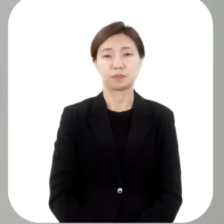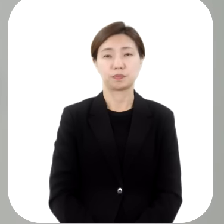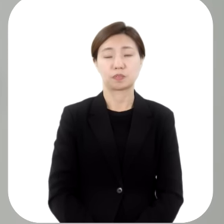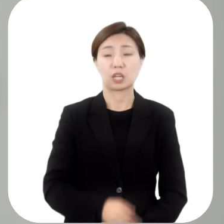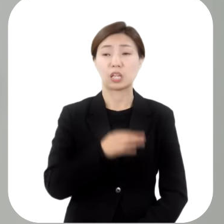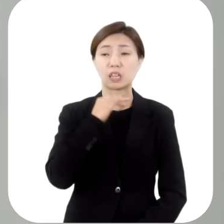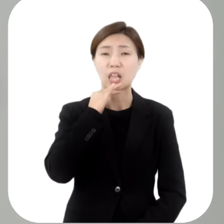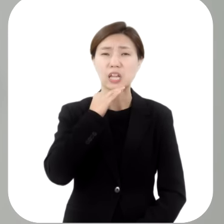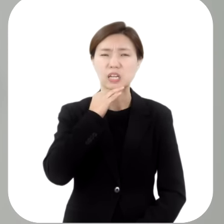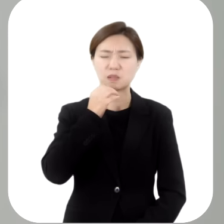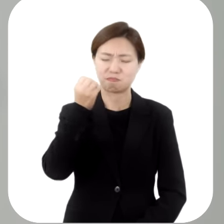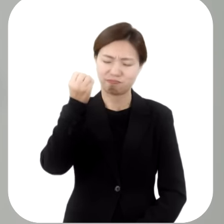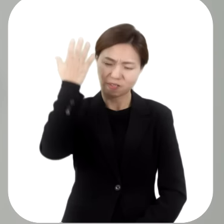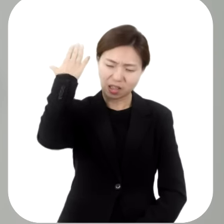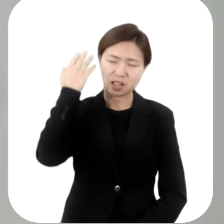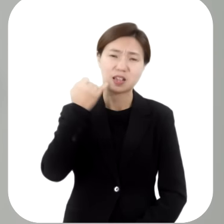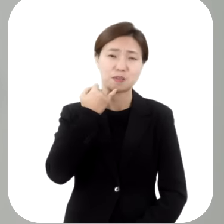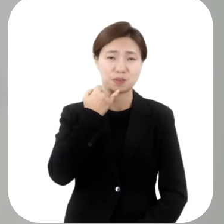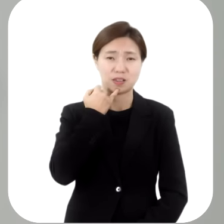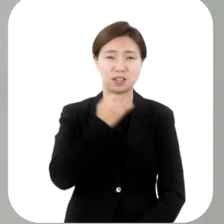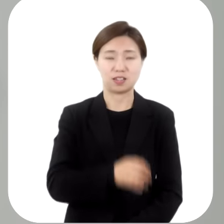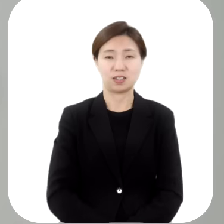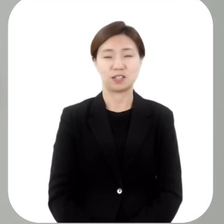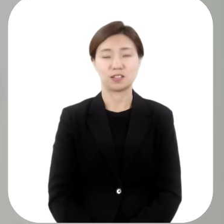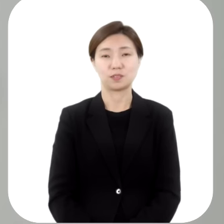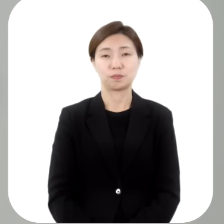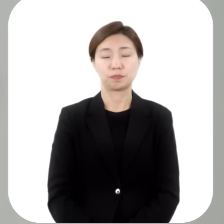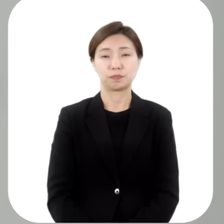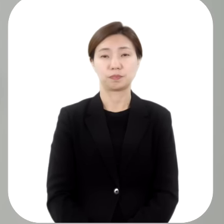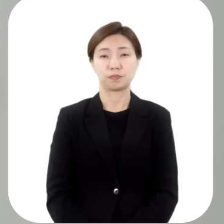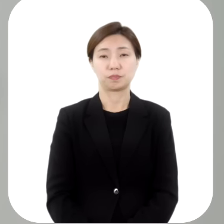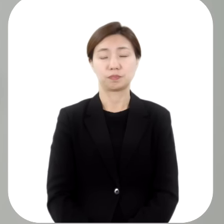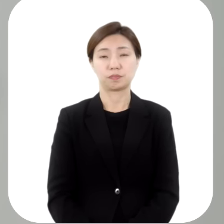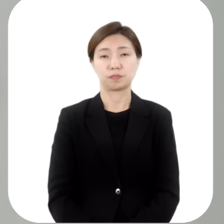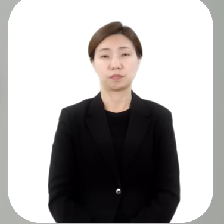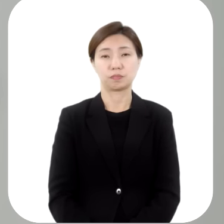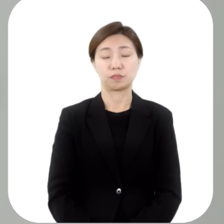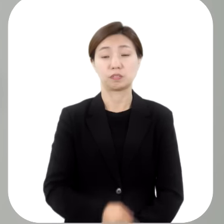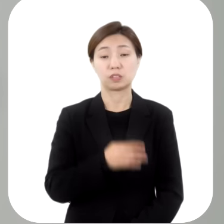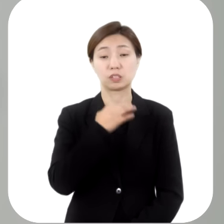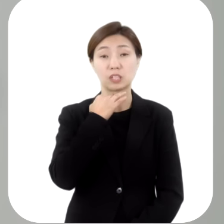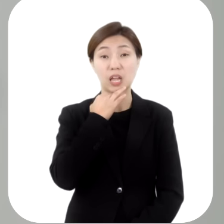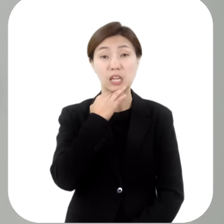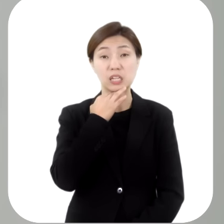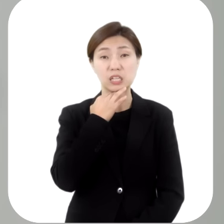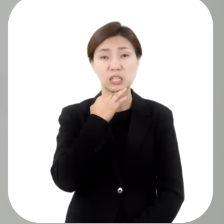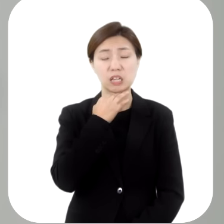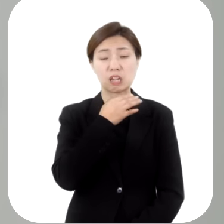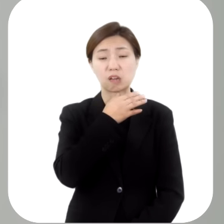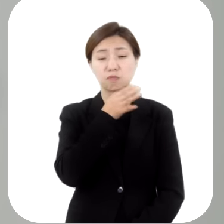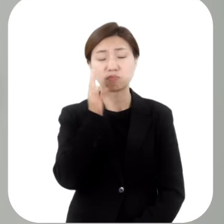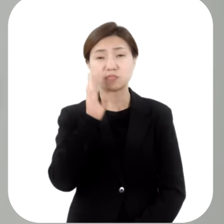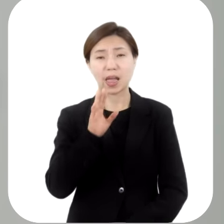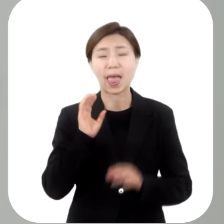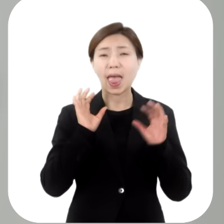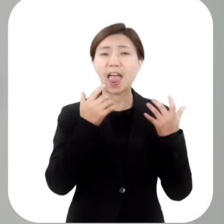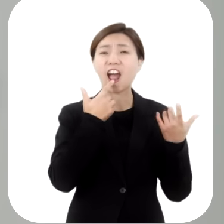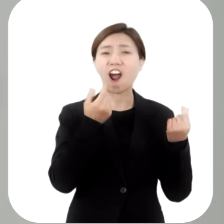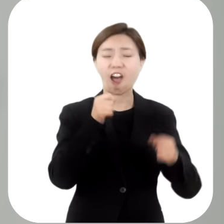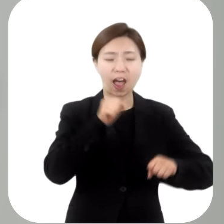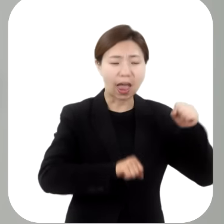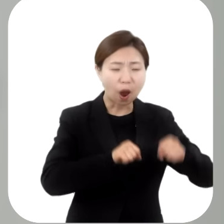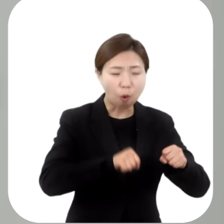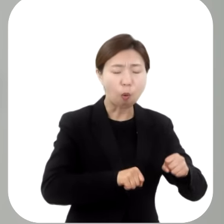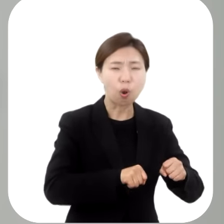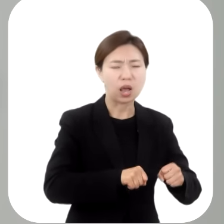하면 좋겠다. 나이를 좀 잊고 살면 어떻겠느냐. 물론 나이가 들었는데 어린애 같은